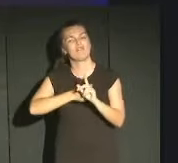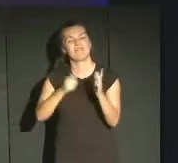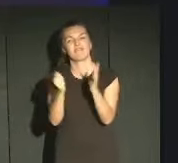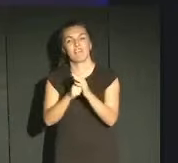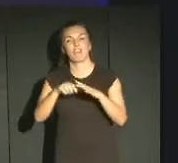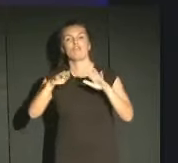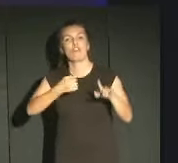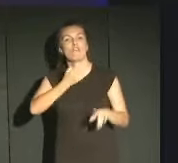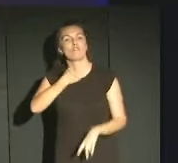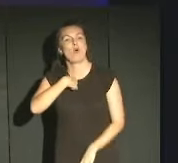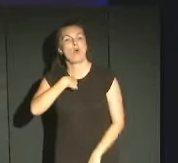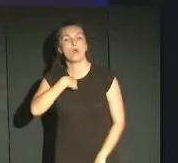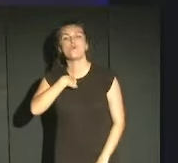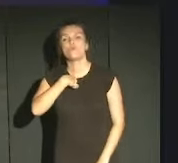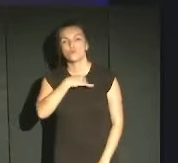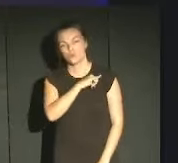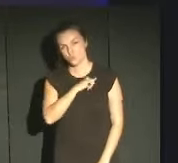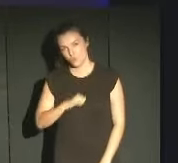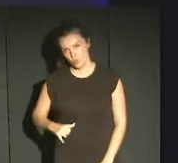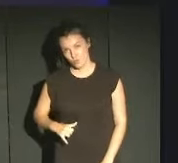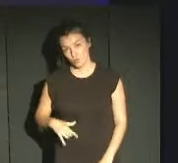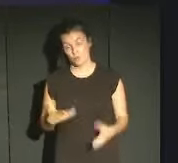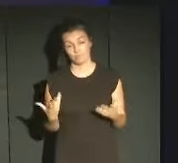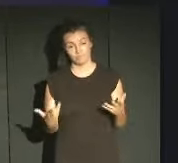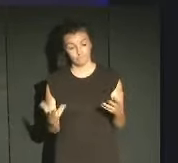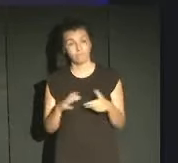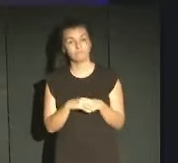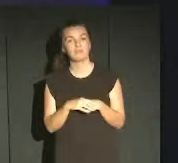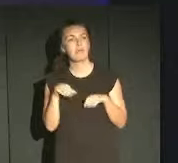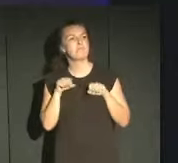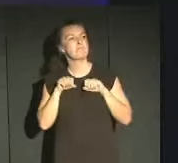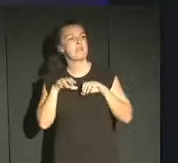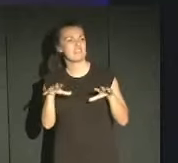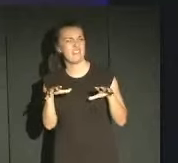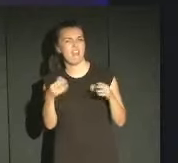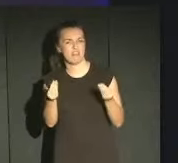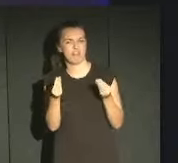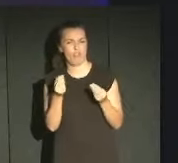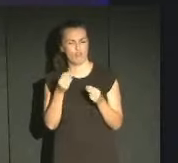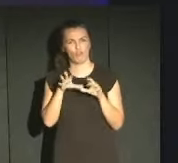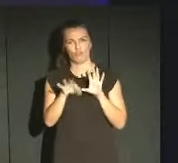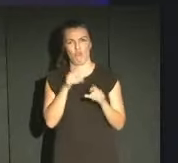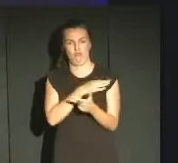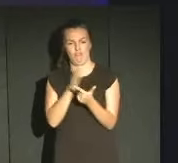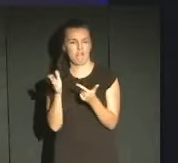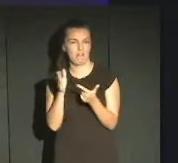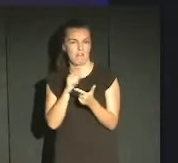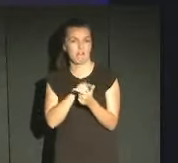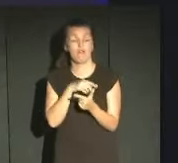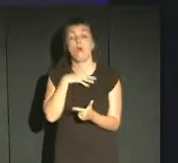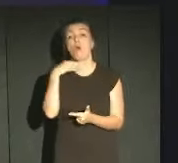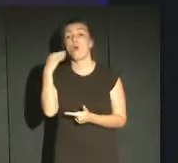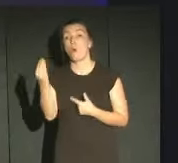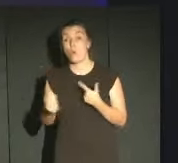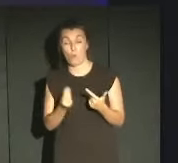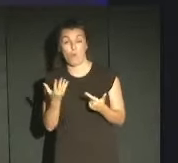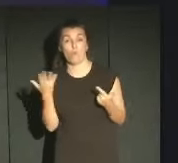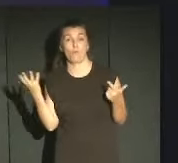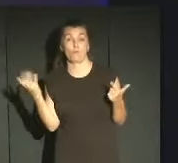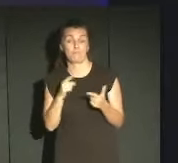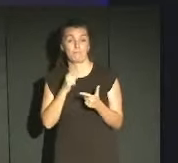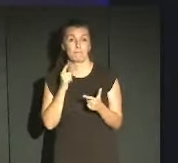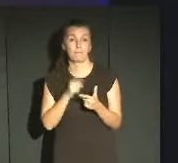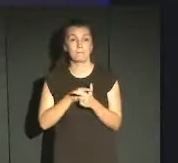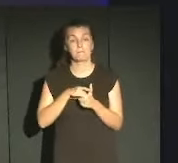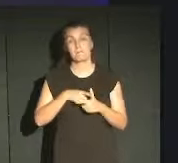lutte assez grave ce qu'on nous donne le choix les médias nous enferm dans un choix binaire donc un choix entre